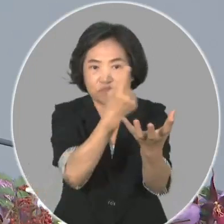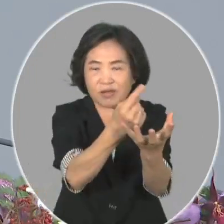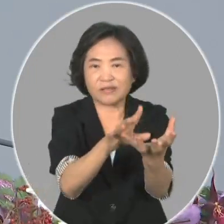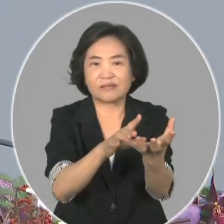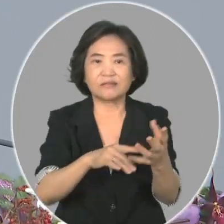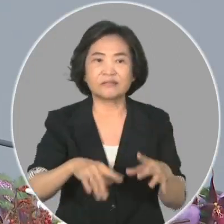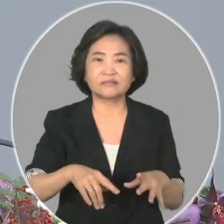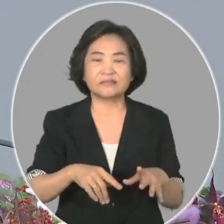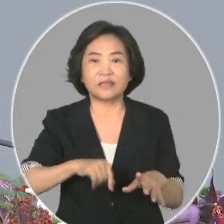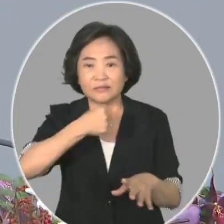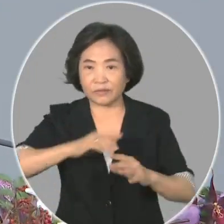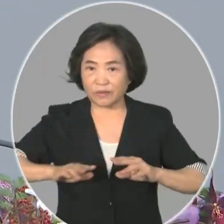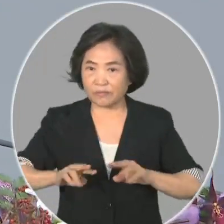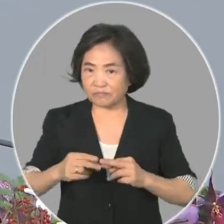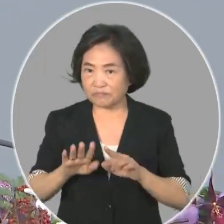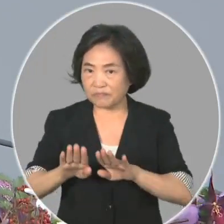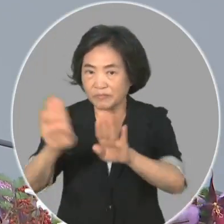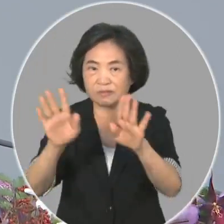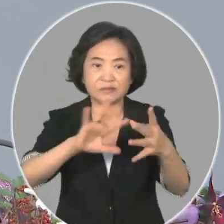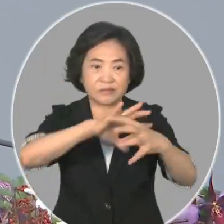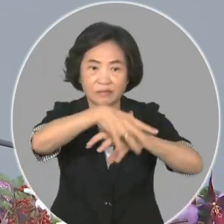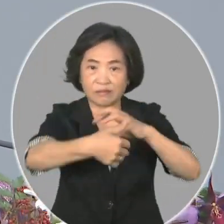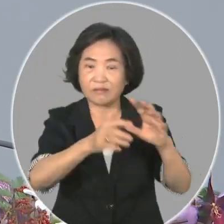界一个更好的台湾。